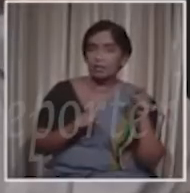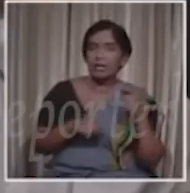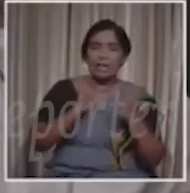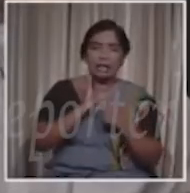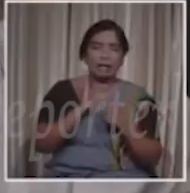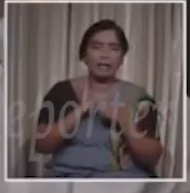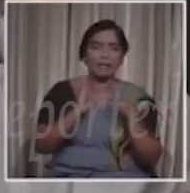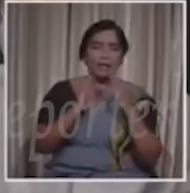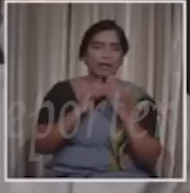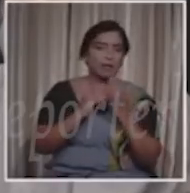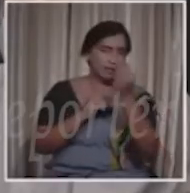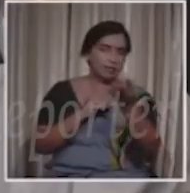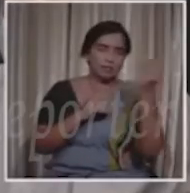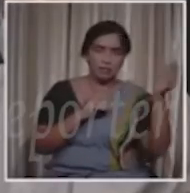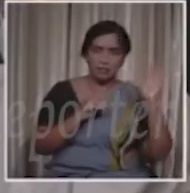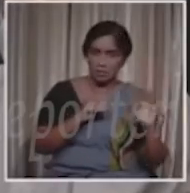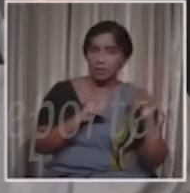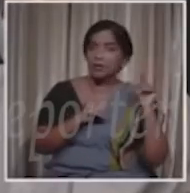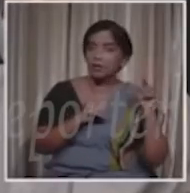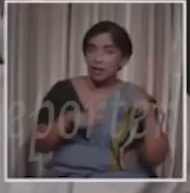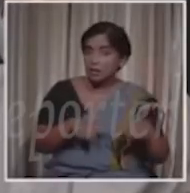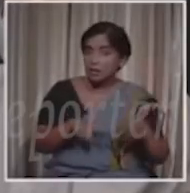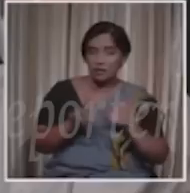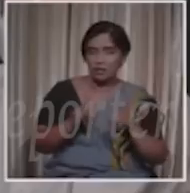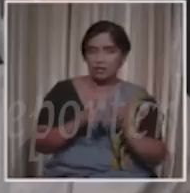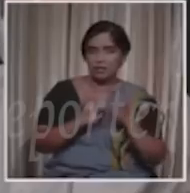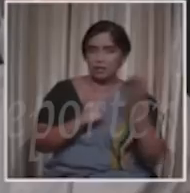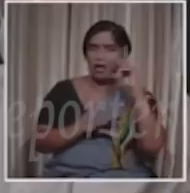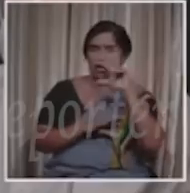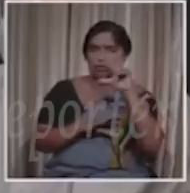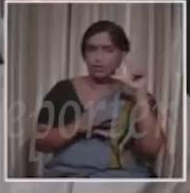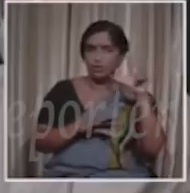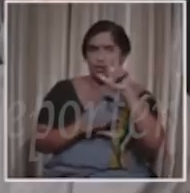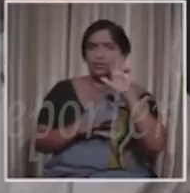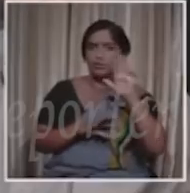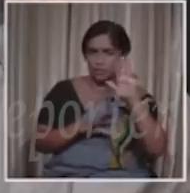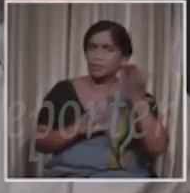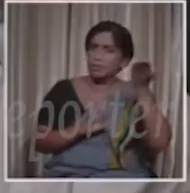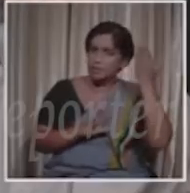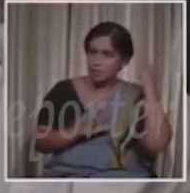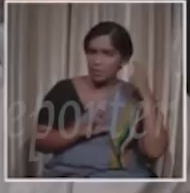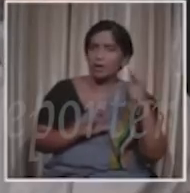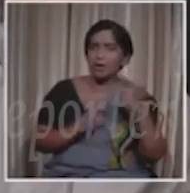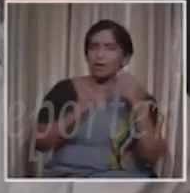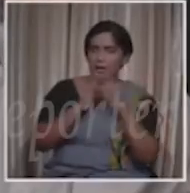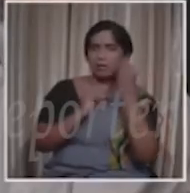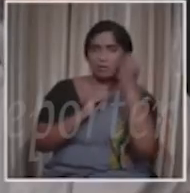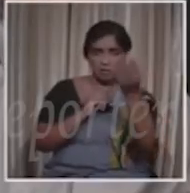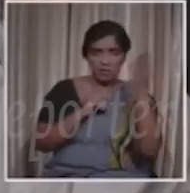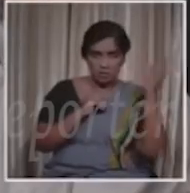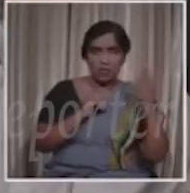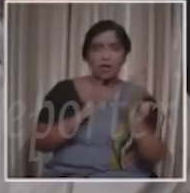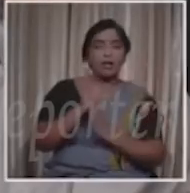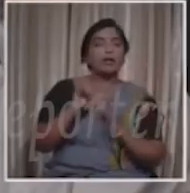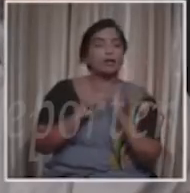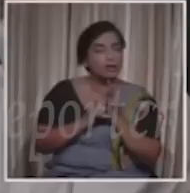කාරණාවක් තියෙනවා මේ නිවාස ගැන මේ නිවාස කාටවත් අයිතිය දෙන්න යන්නේ නැහැ මං හිතන්නේ මේ නිවාස නැති උනෑට